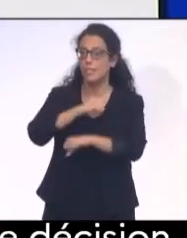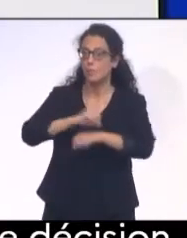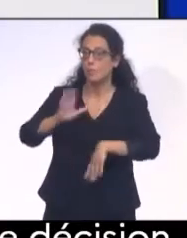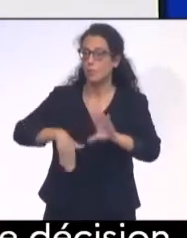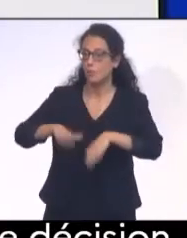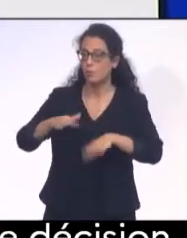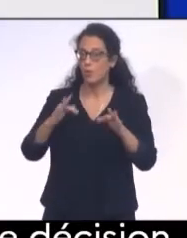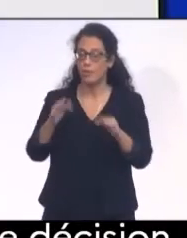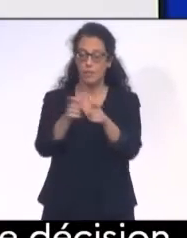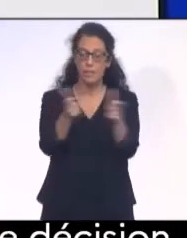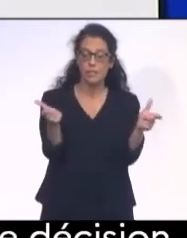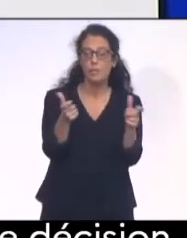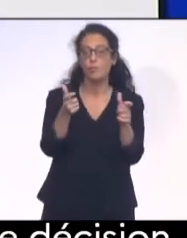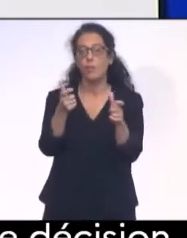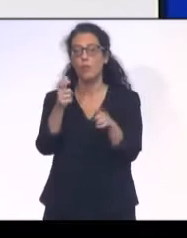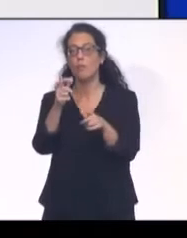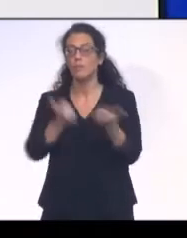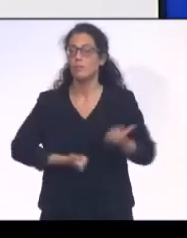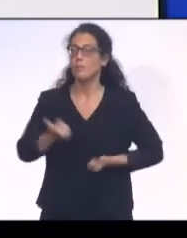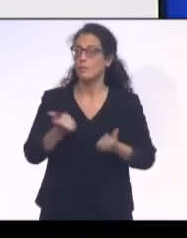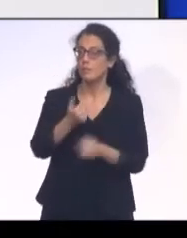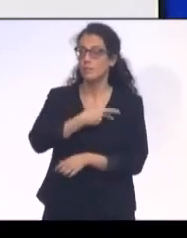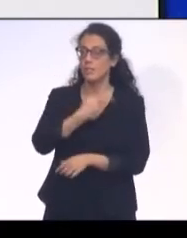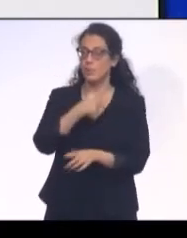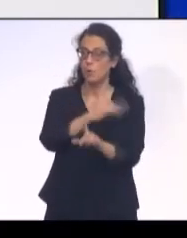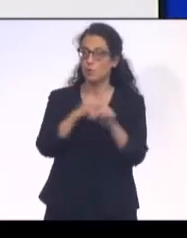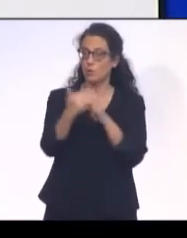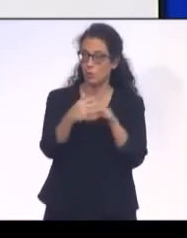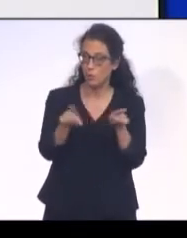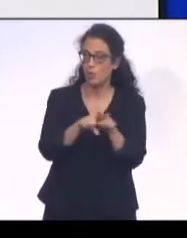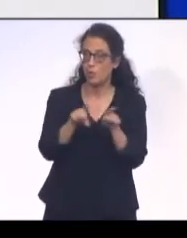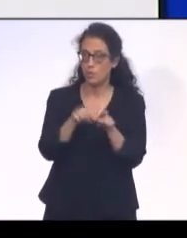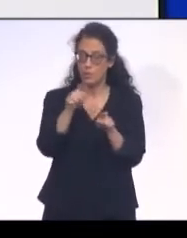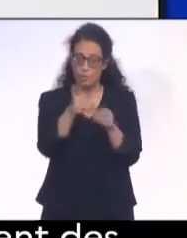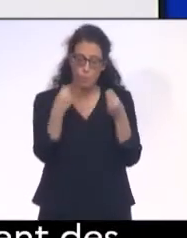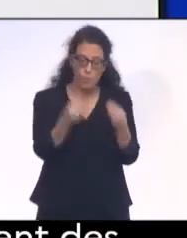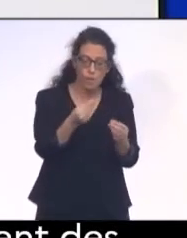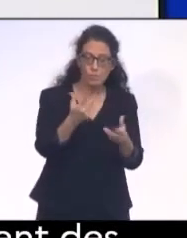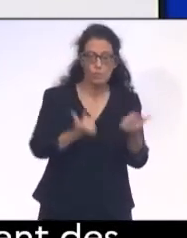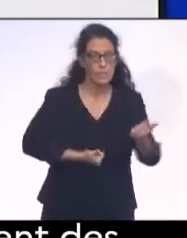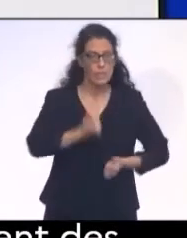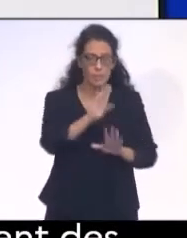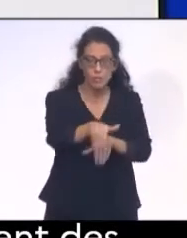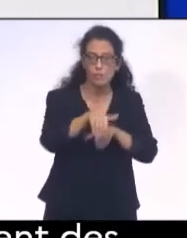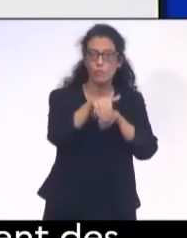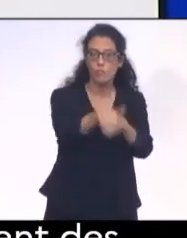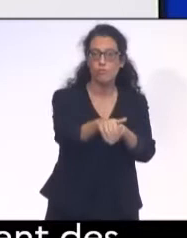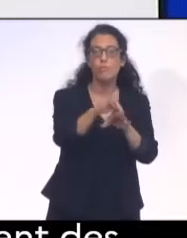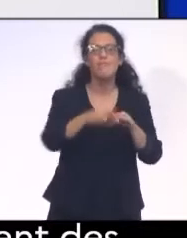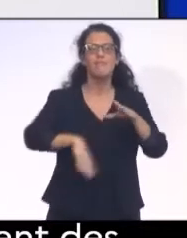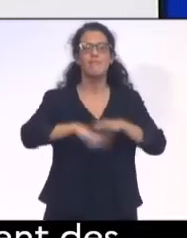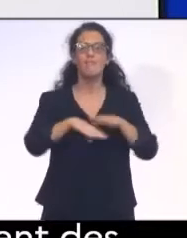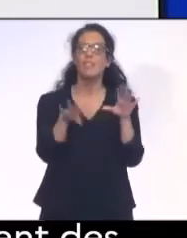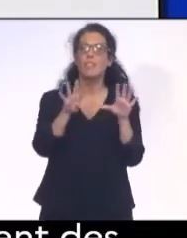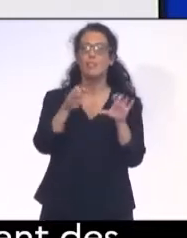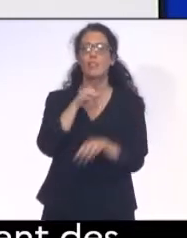des établissements et services médico-sociaux pour leur permettre d'adapter leurs prestations et de déroger à la limitation à 92 jours et